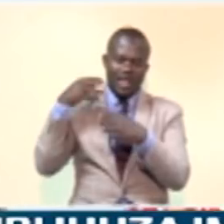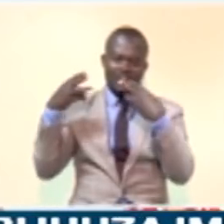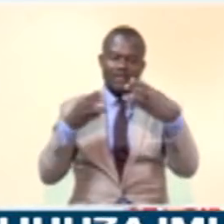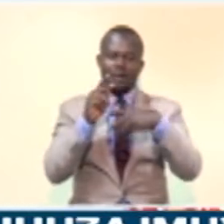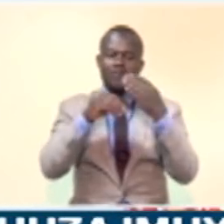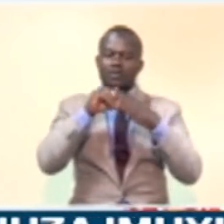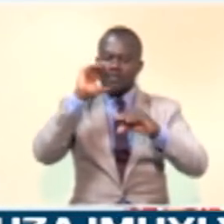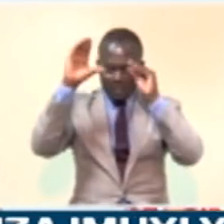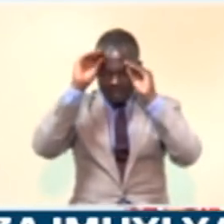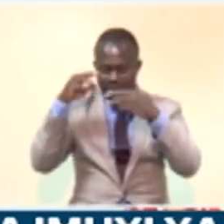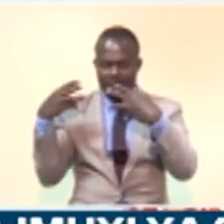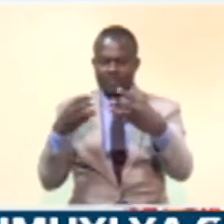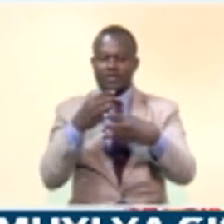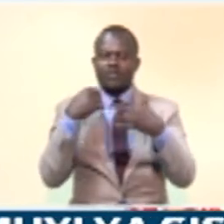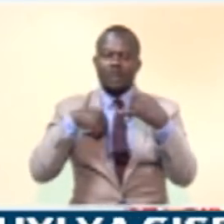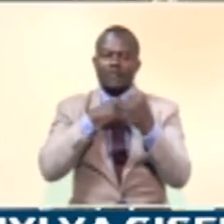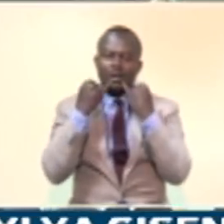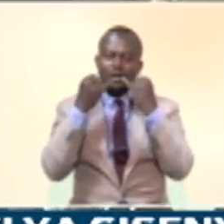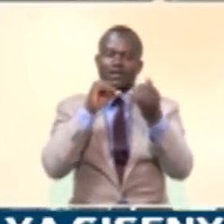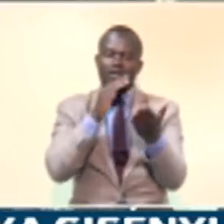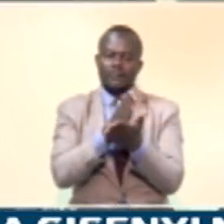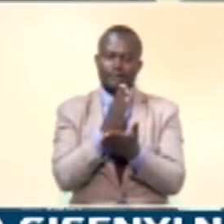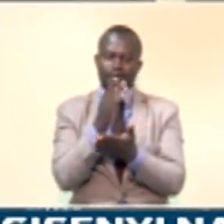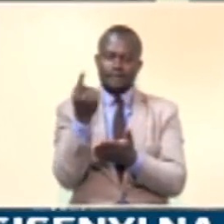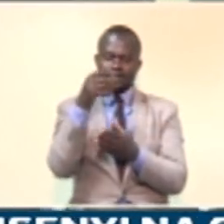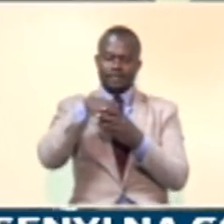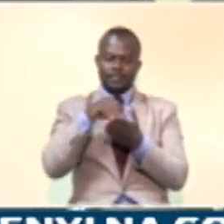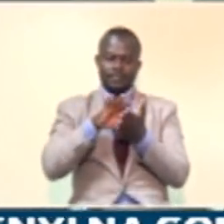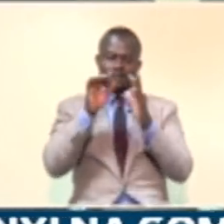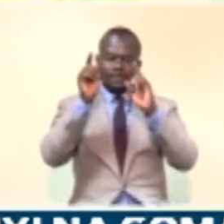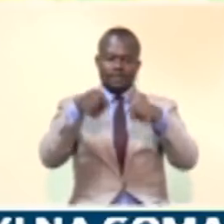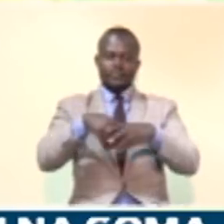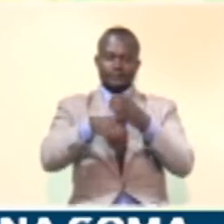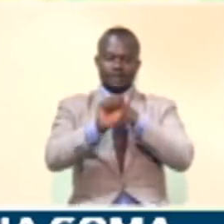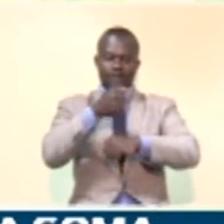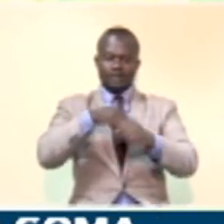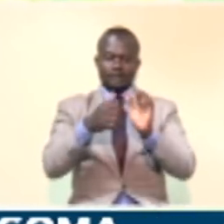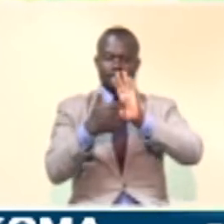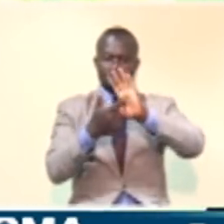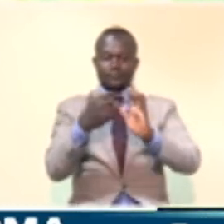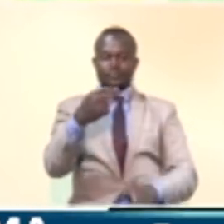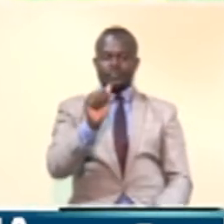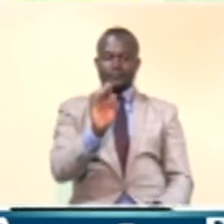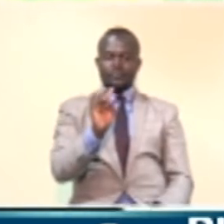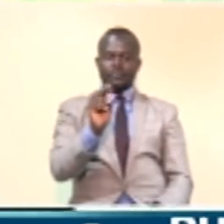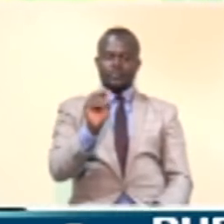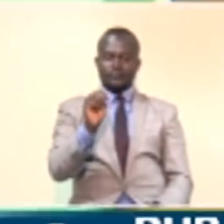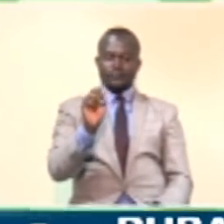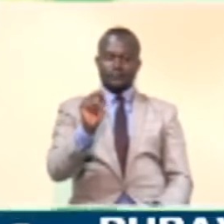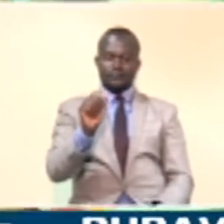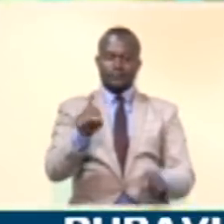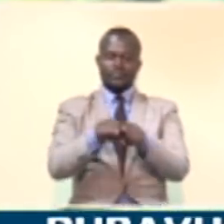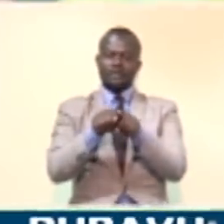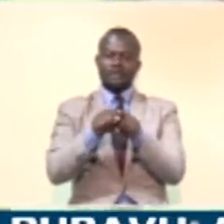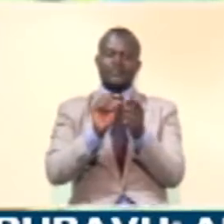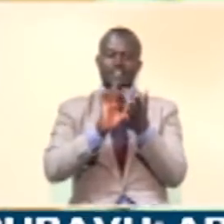batize barwana tubabwira ko ibyo ngibyo atari byo mwe mu banditsi bari witabira icyo gikorwa cyo kumurika igitabo habona Imana Charles nawe wanditse